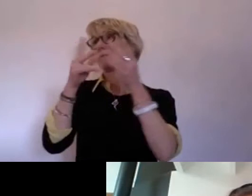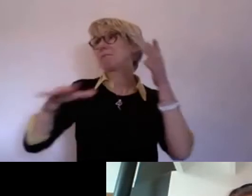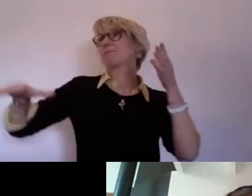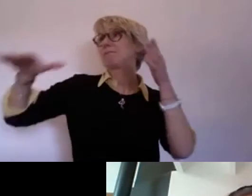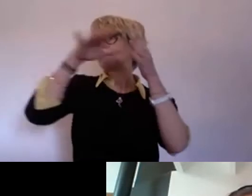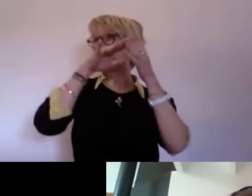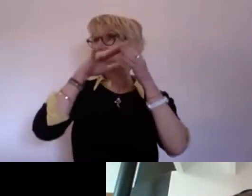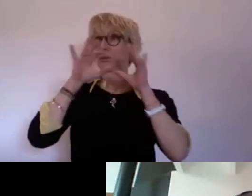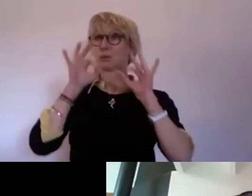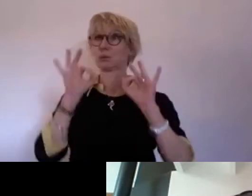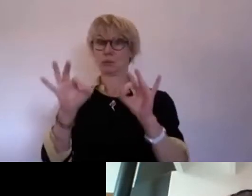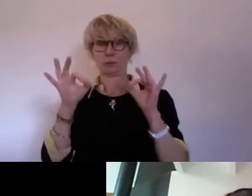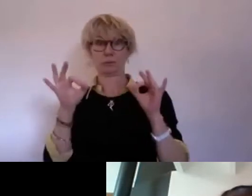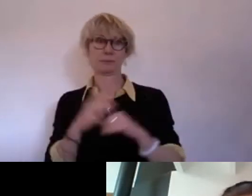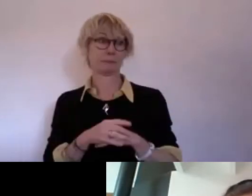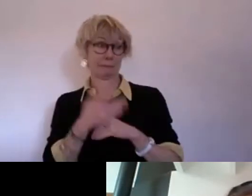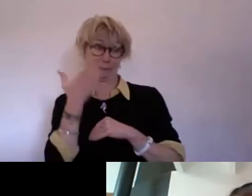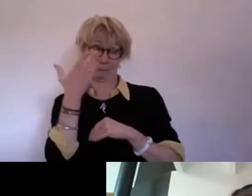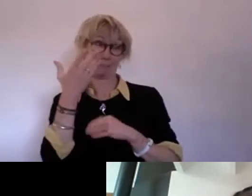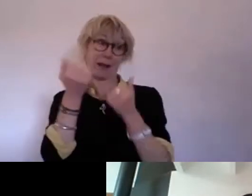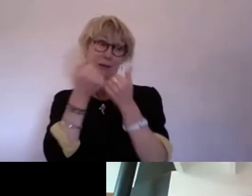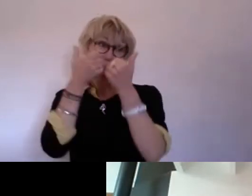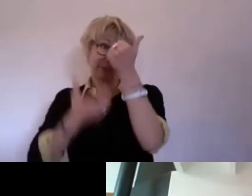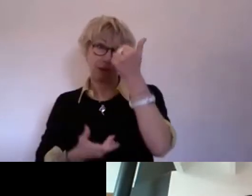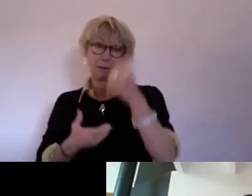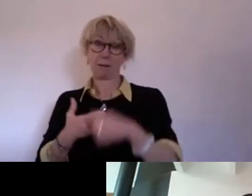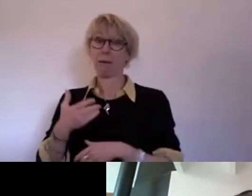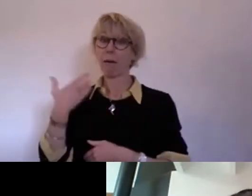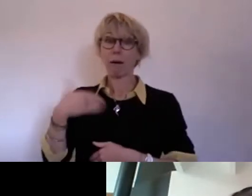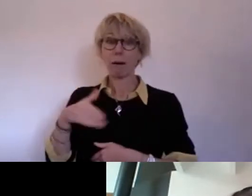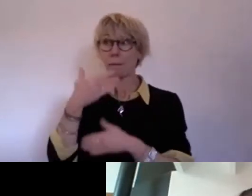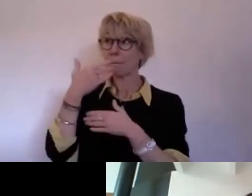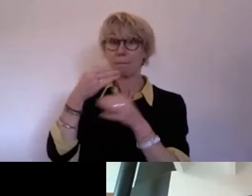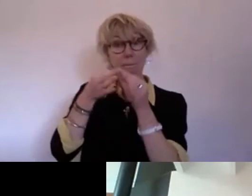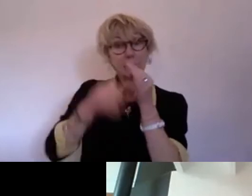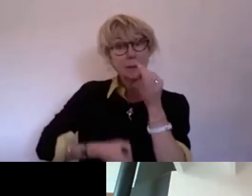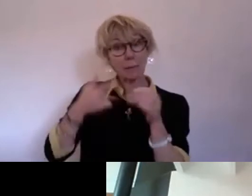nous, dans notre établissement. Bien. Donc, un bilan très positif. Tout à fait.